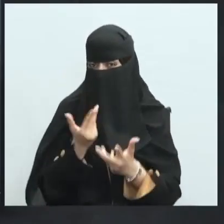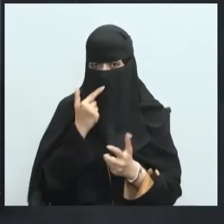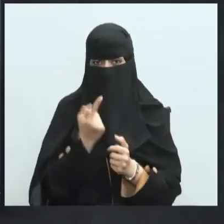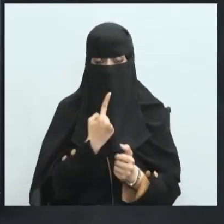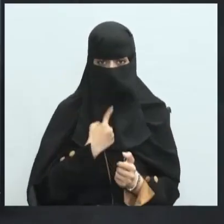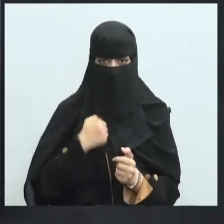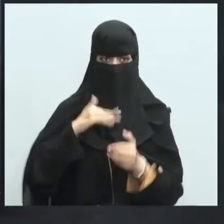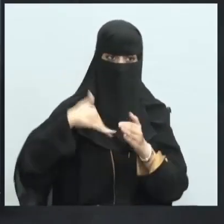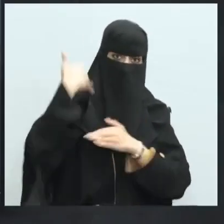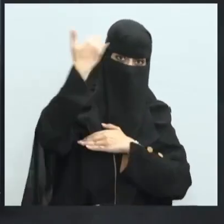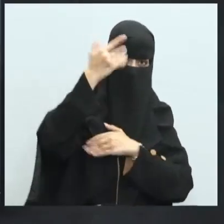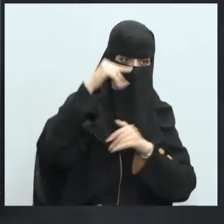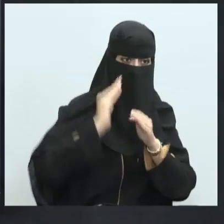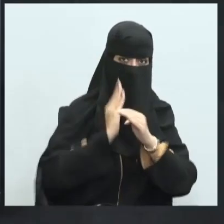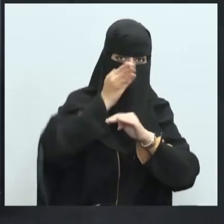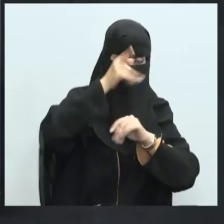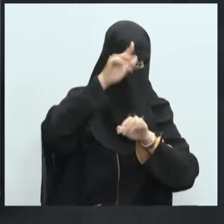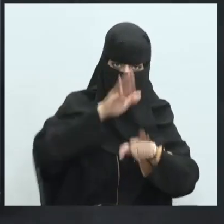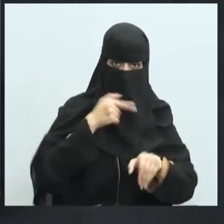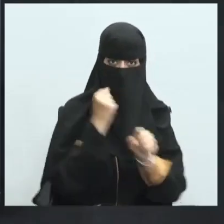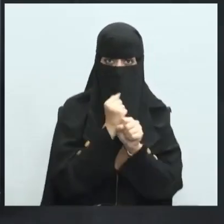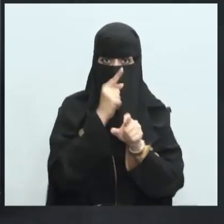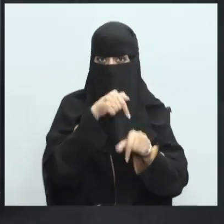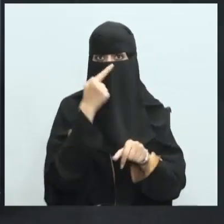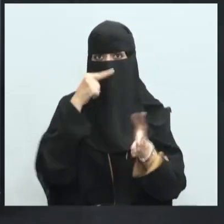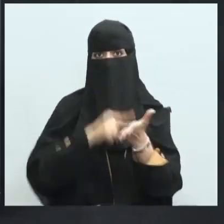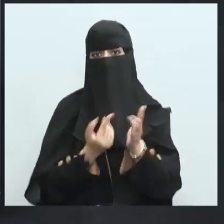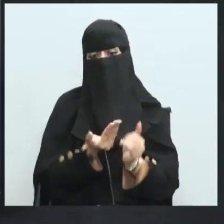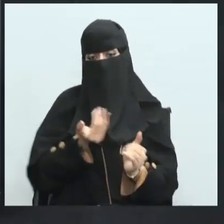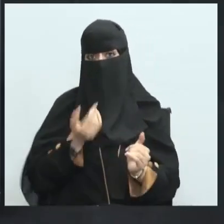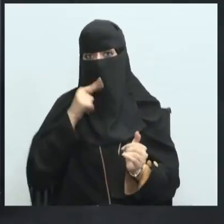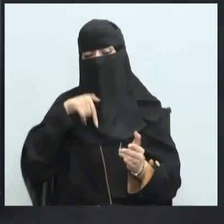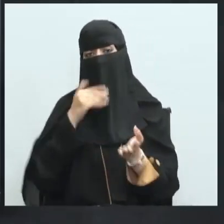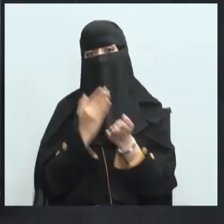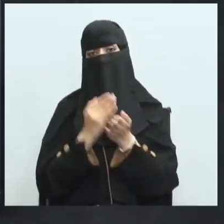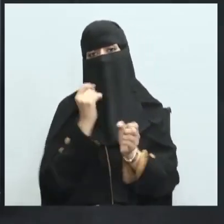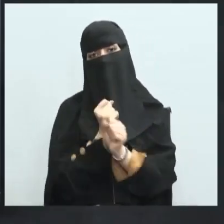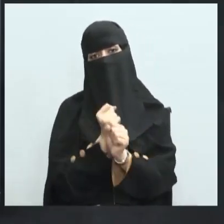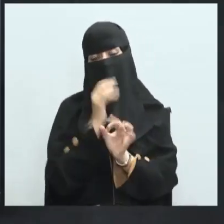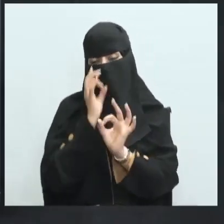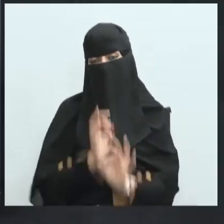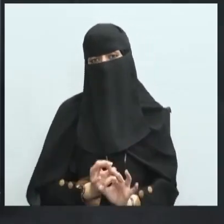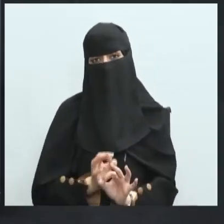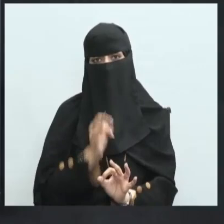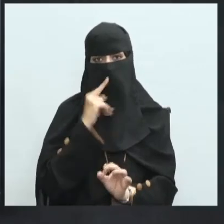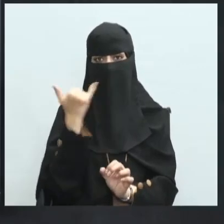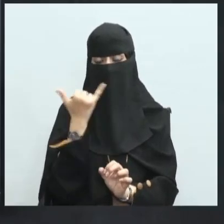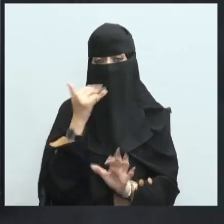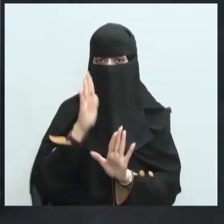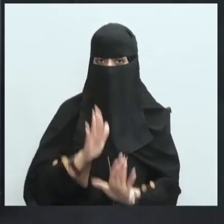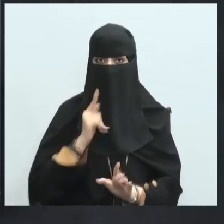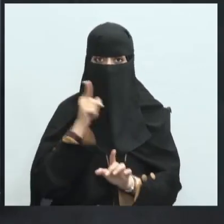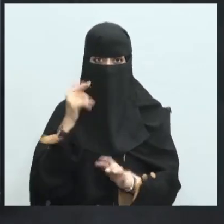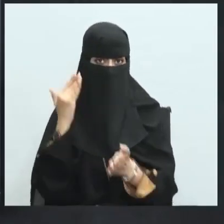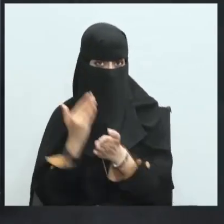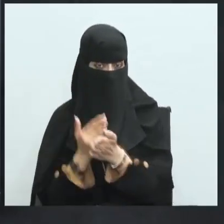او ترغب في العمل بها لتحصل على تلك الرخصه المهنيه فهذه الرخصه